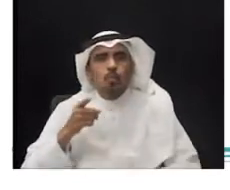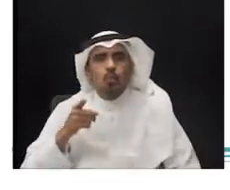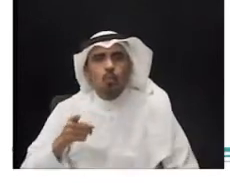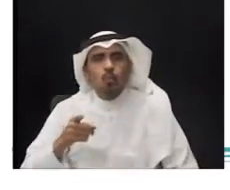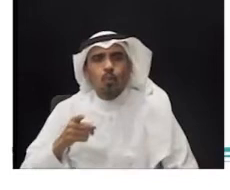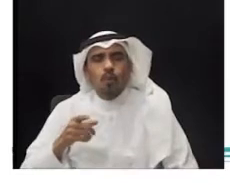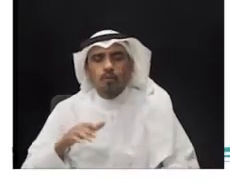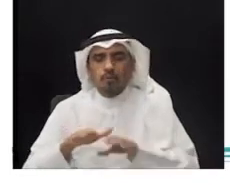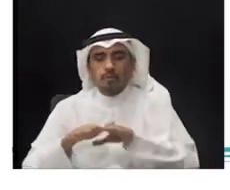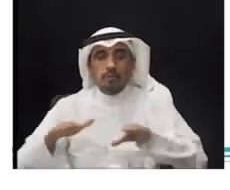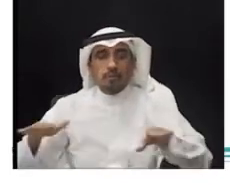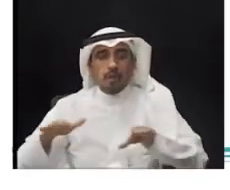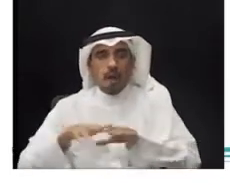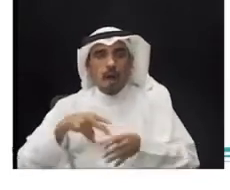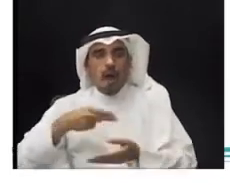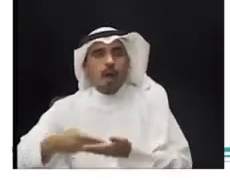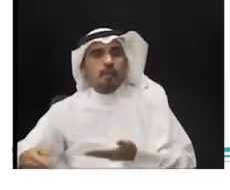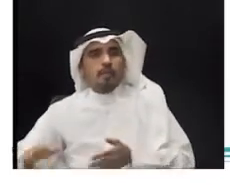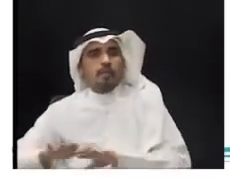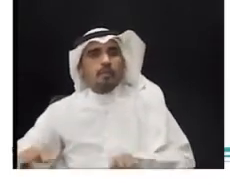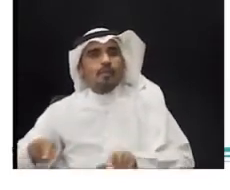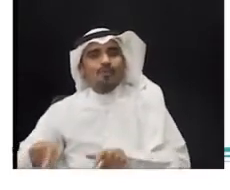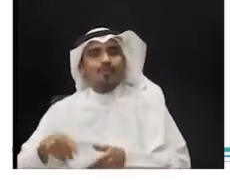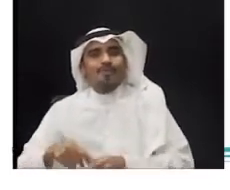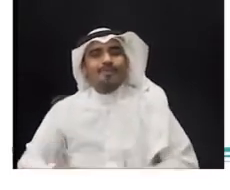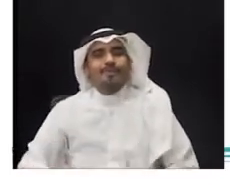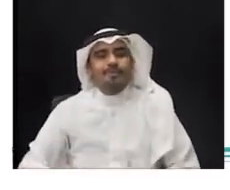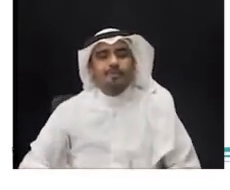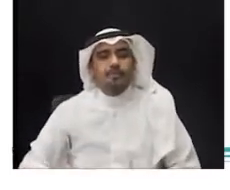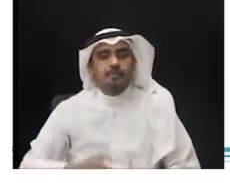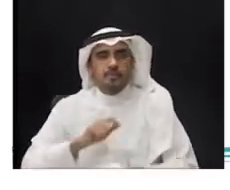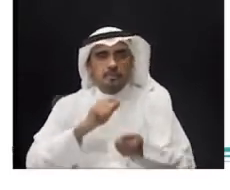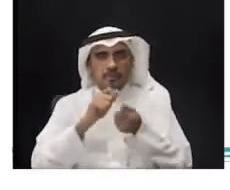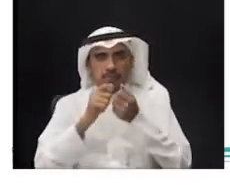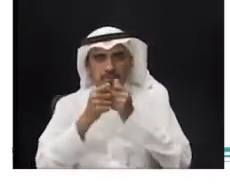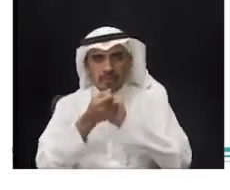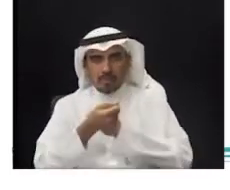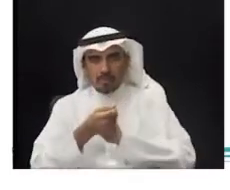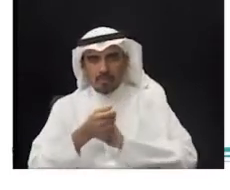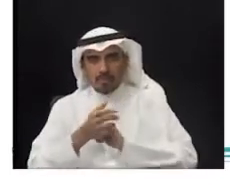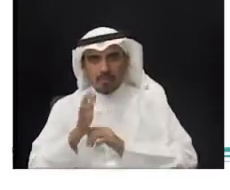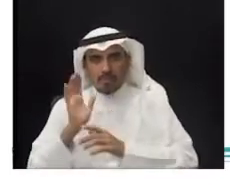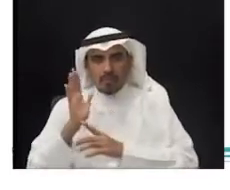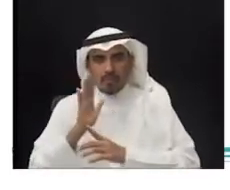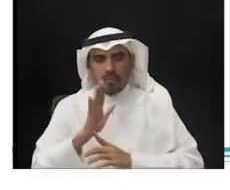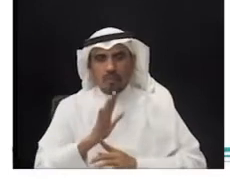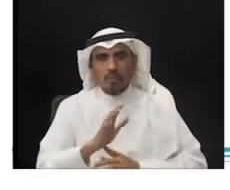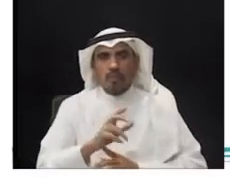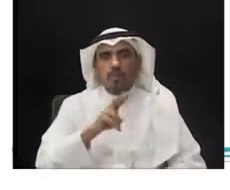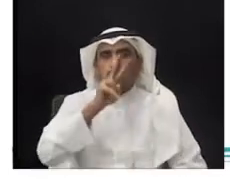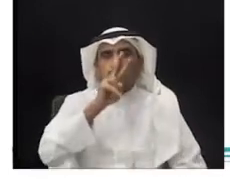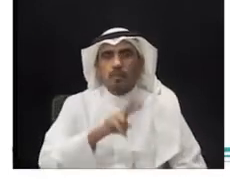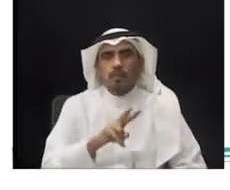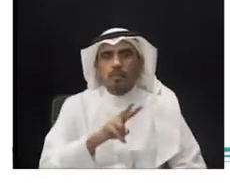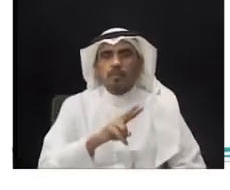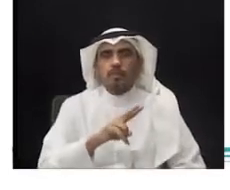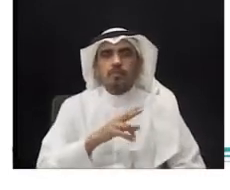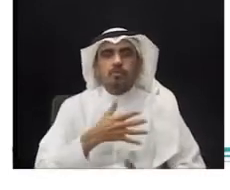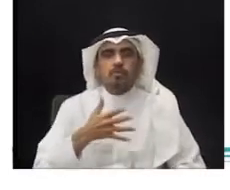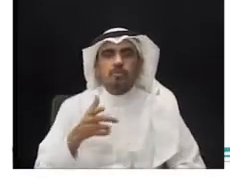أحسنتم، هو سطح الأرض. ثانيا، والتحول متأثرا